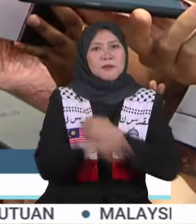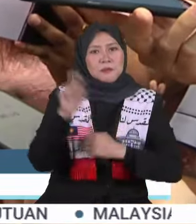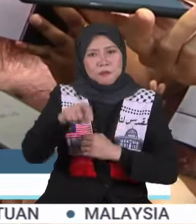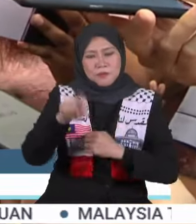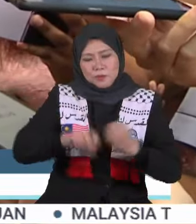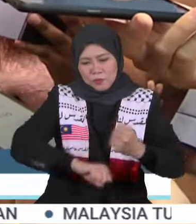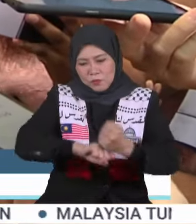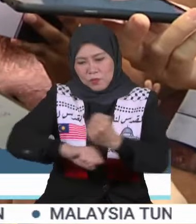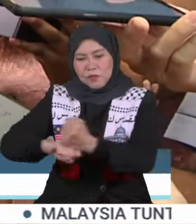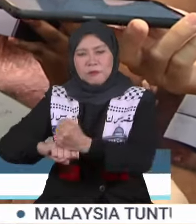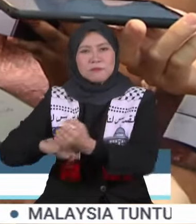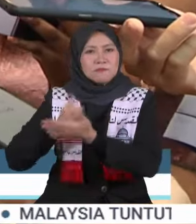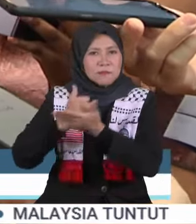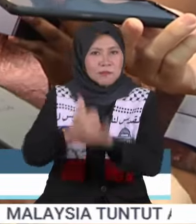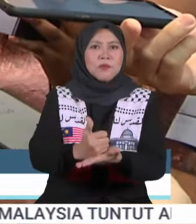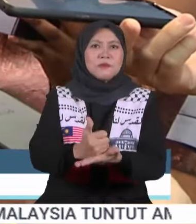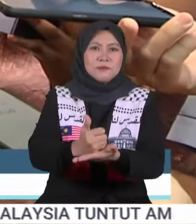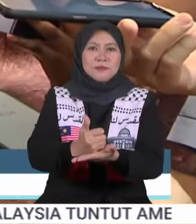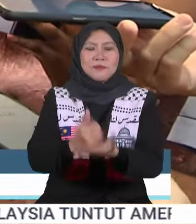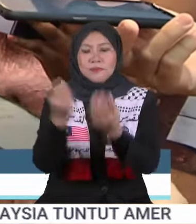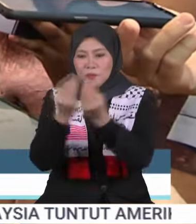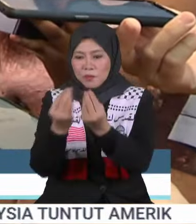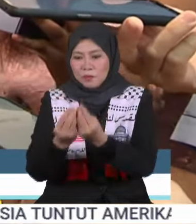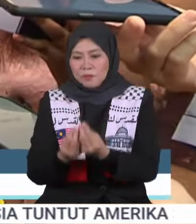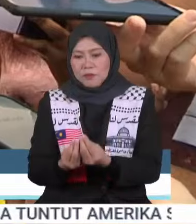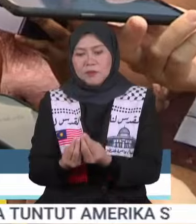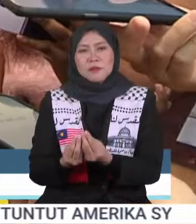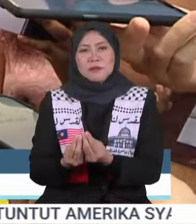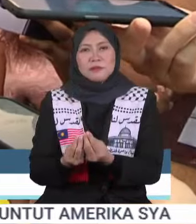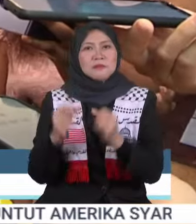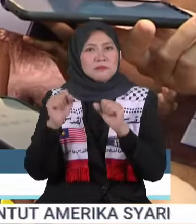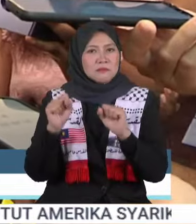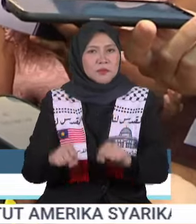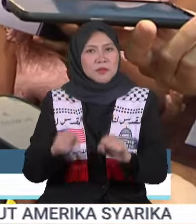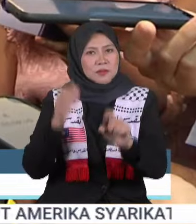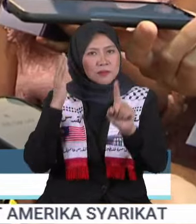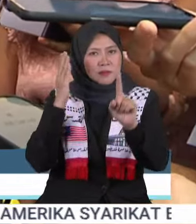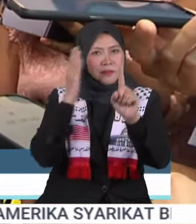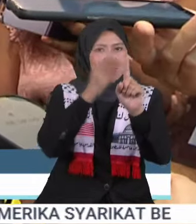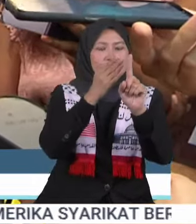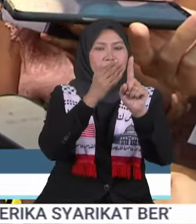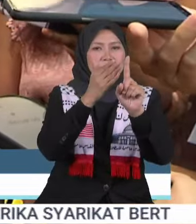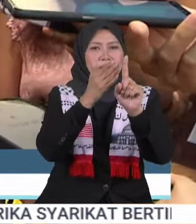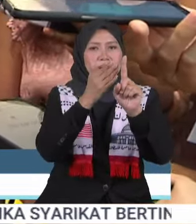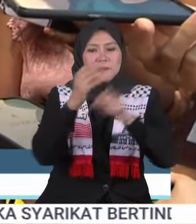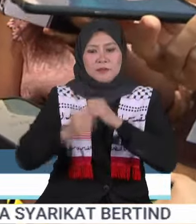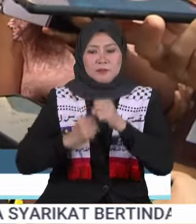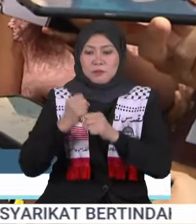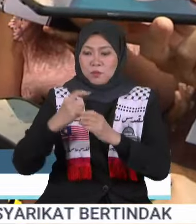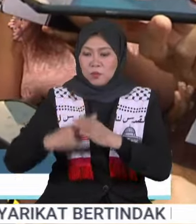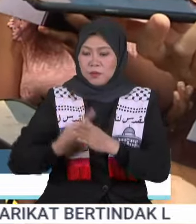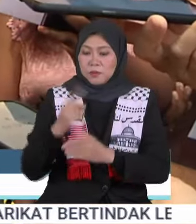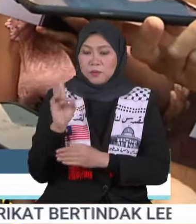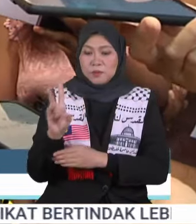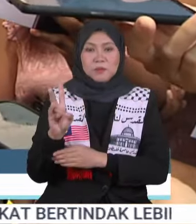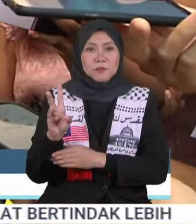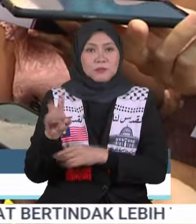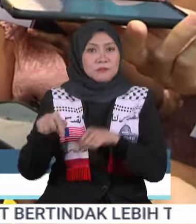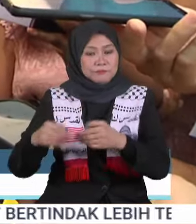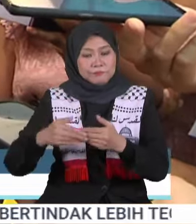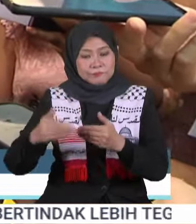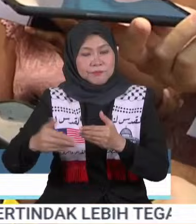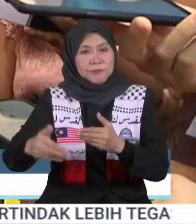perlukan sokongan dan bantuan. Dan jumlah ini sepatutnya kita boleh sasarkan, dan saya sasarkan menjelang Julai kita boleh